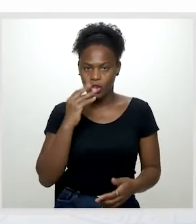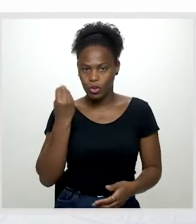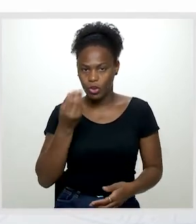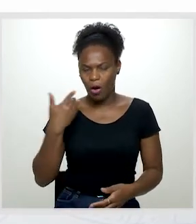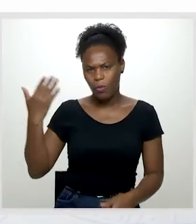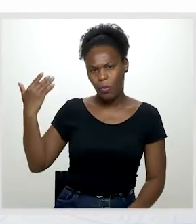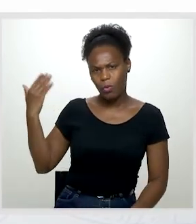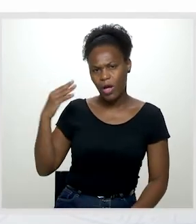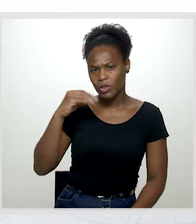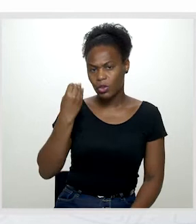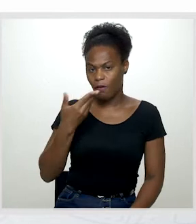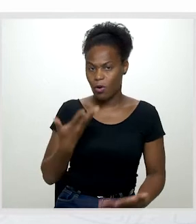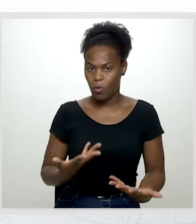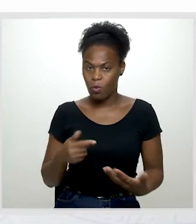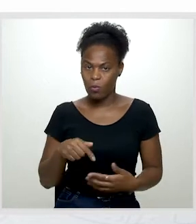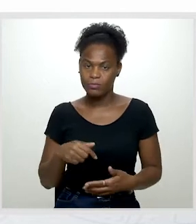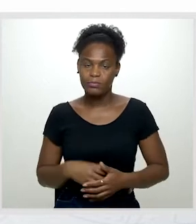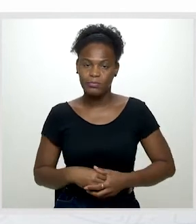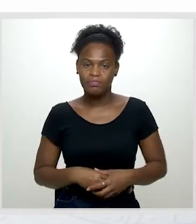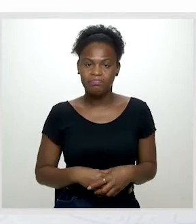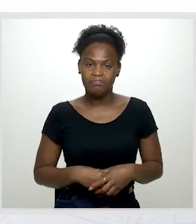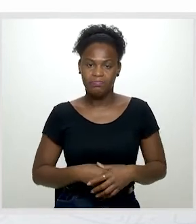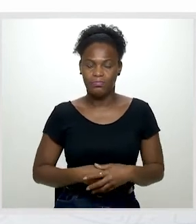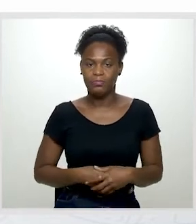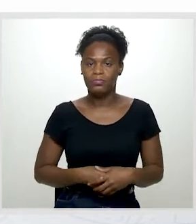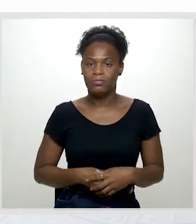Jeunes d'hier et d'aujourd'hui.